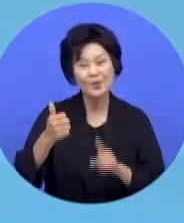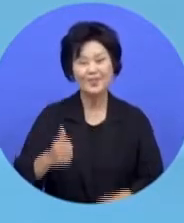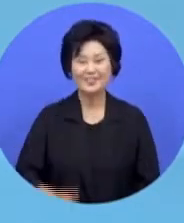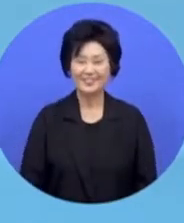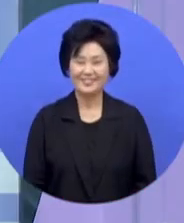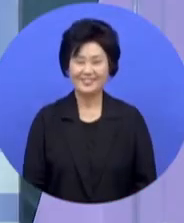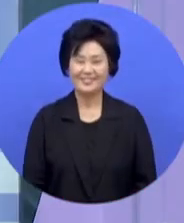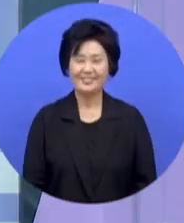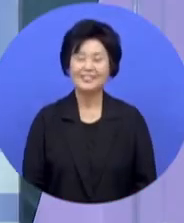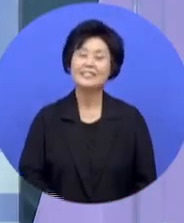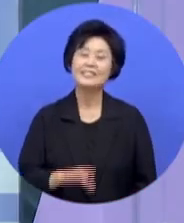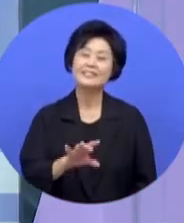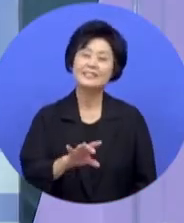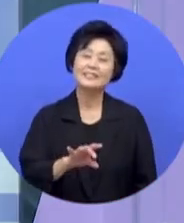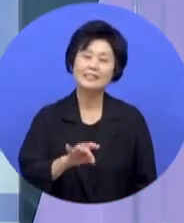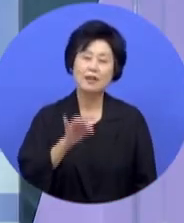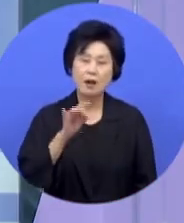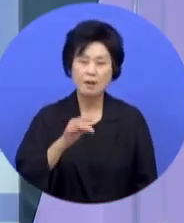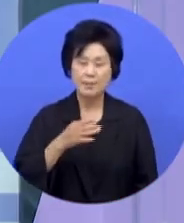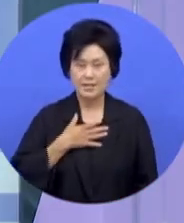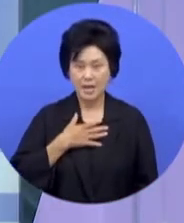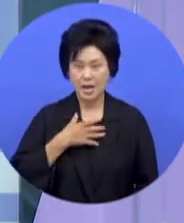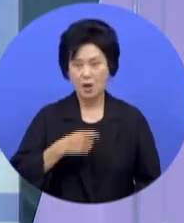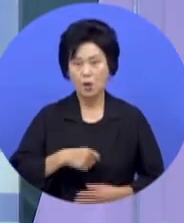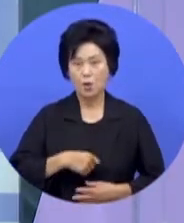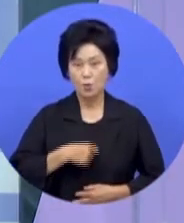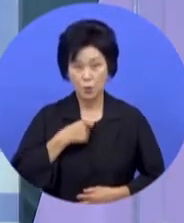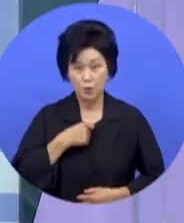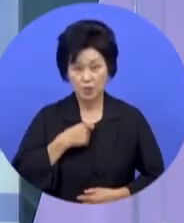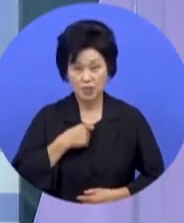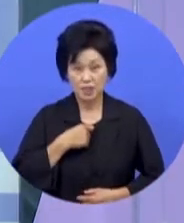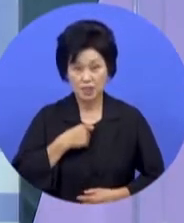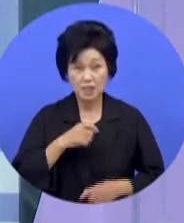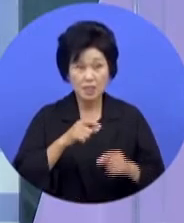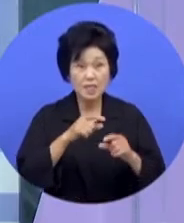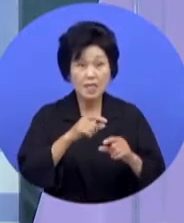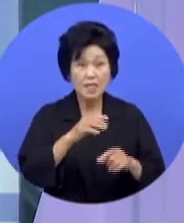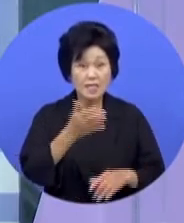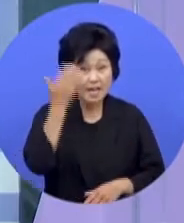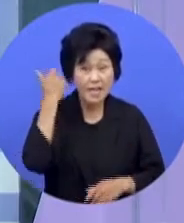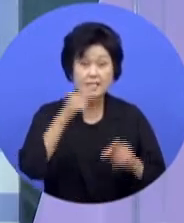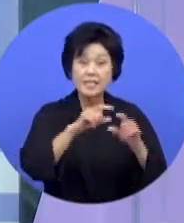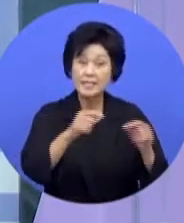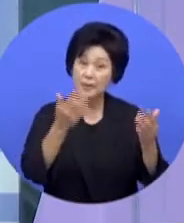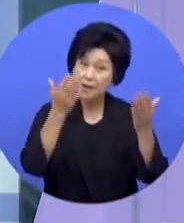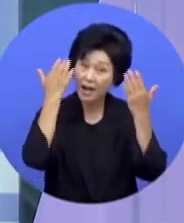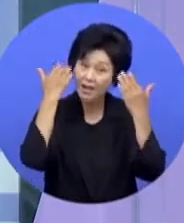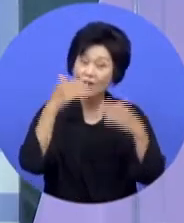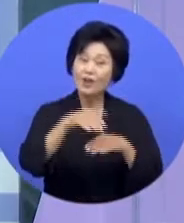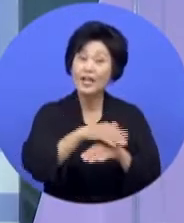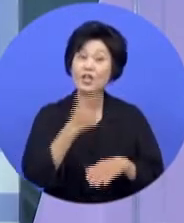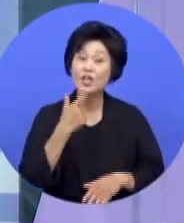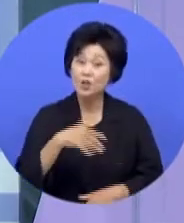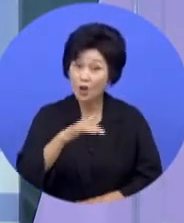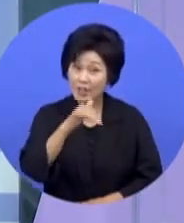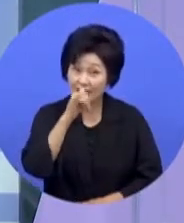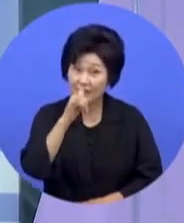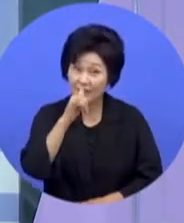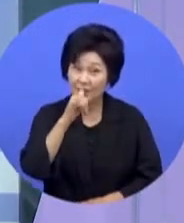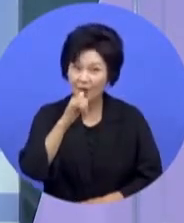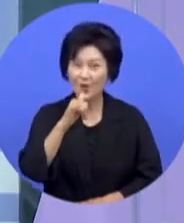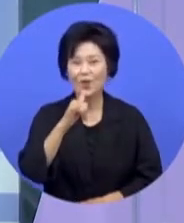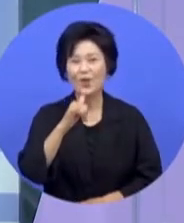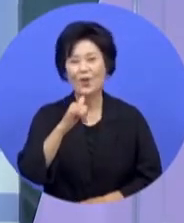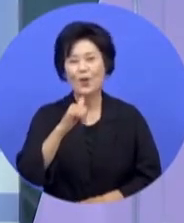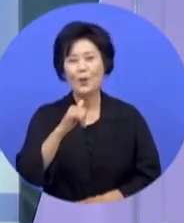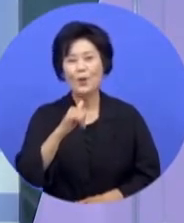네, 처음에는 솔직히 이제 저도 원래 일반 학교에 다녔고 이 세상적인 생활에 찌들어 있었기 때문에 네.